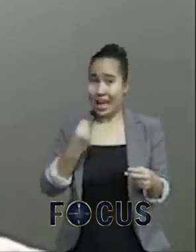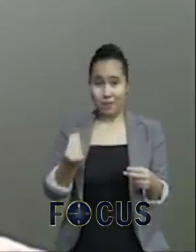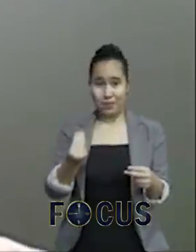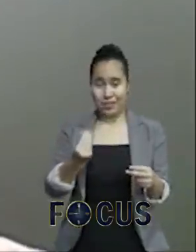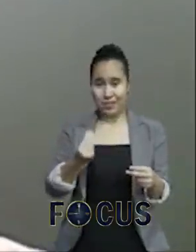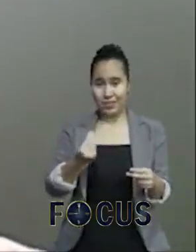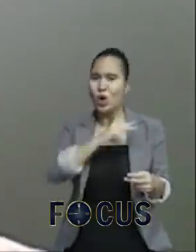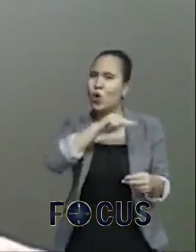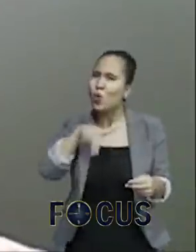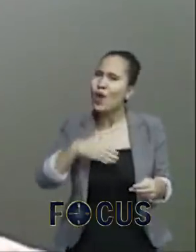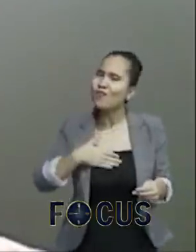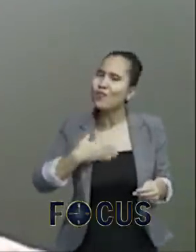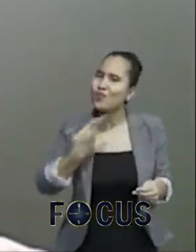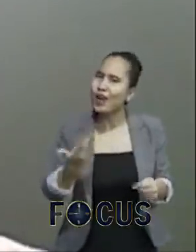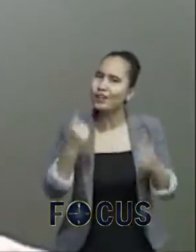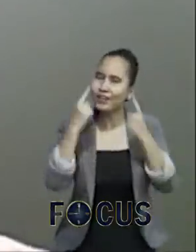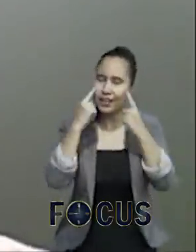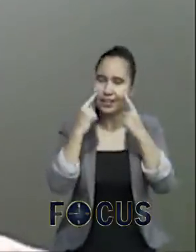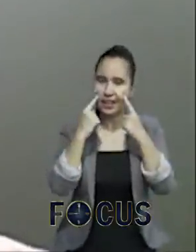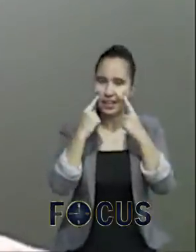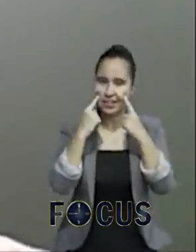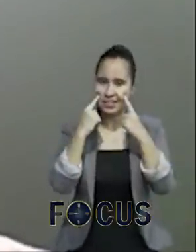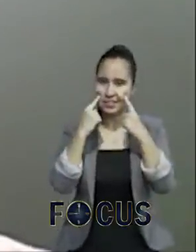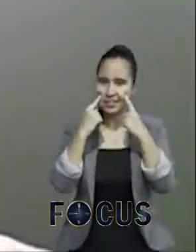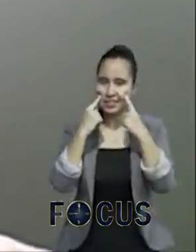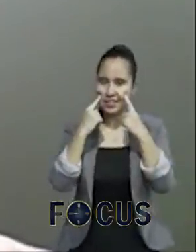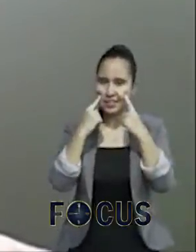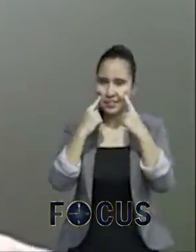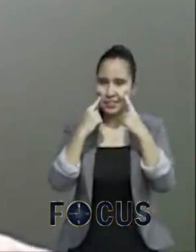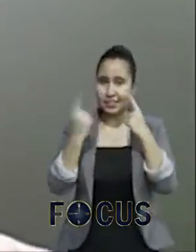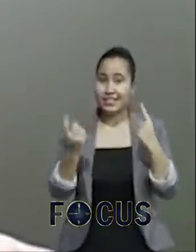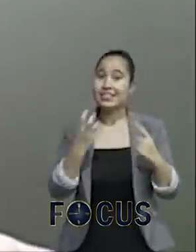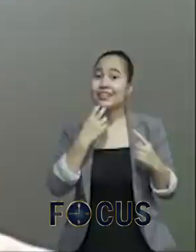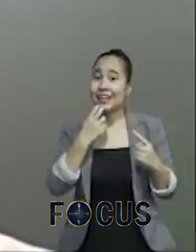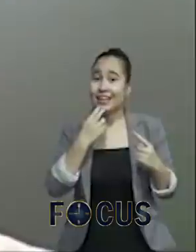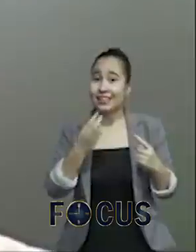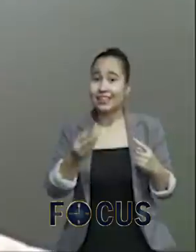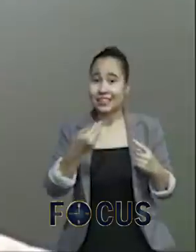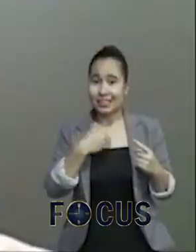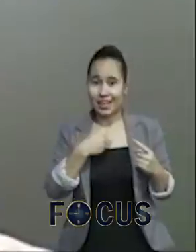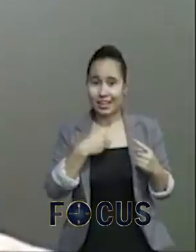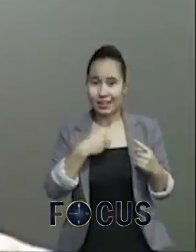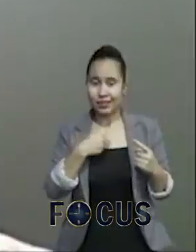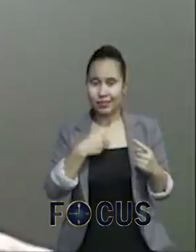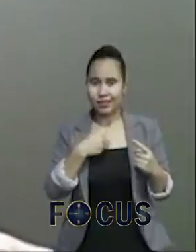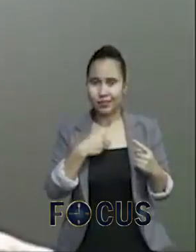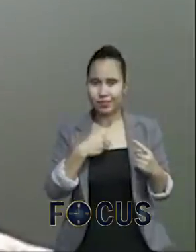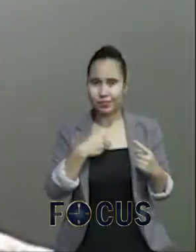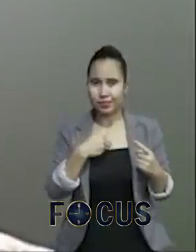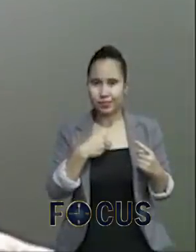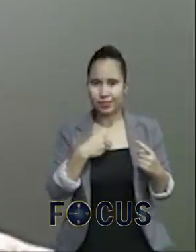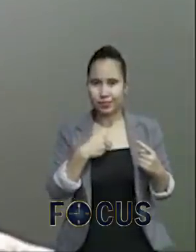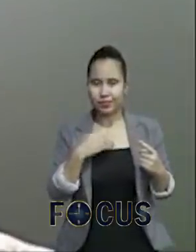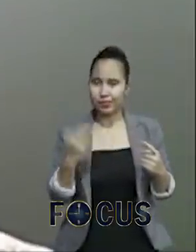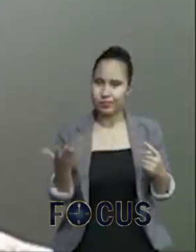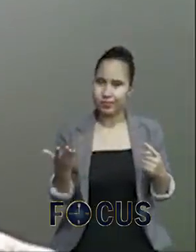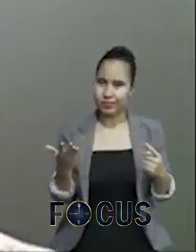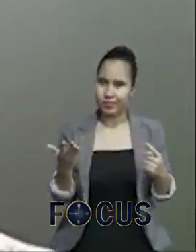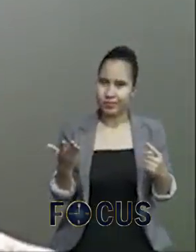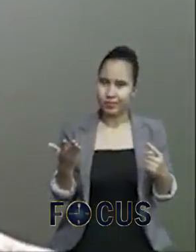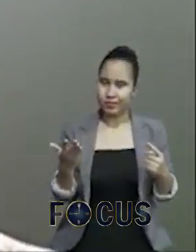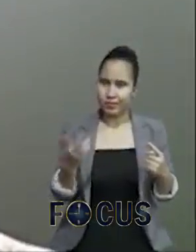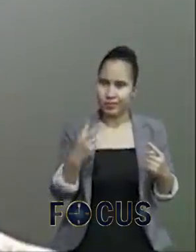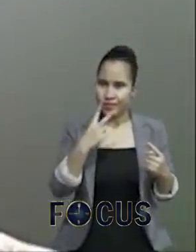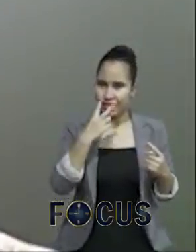we dat de kans laag is dat ze klachten ontwikkelen. Echter, omdat je toch soms ziet dat een kleine groep